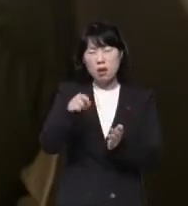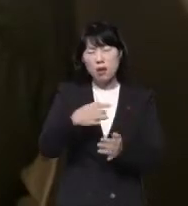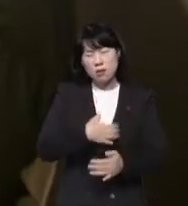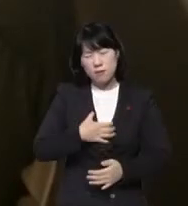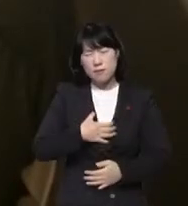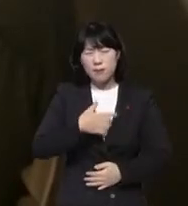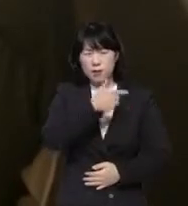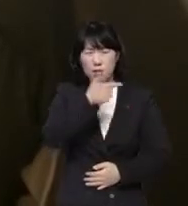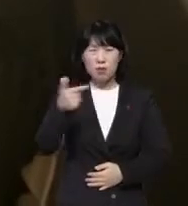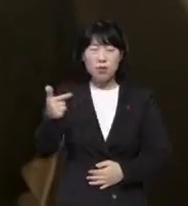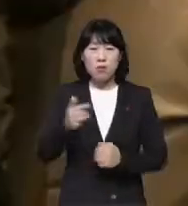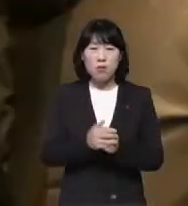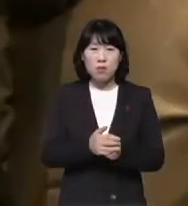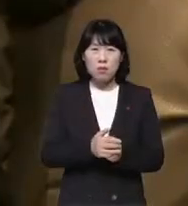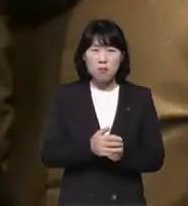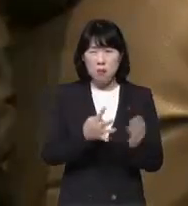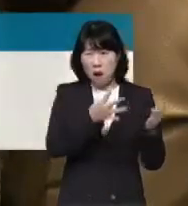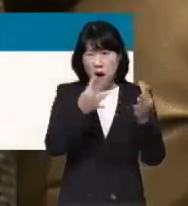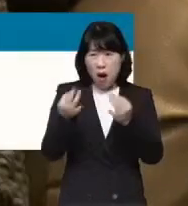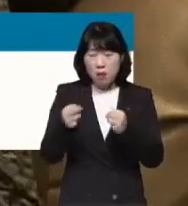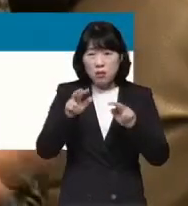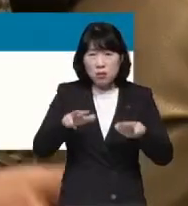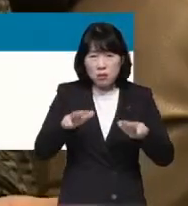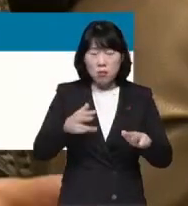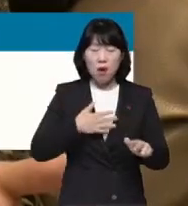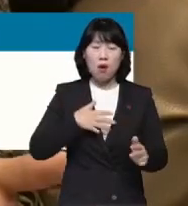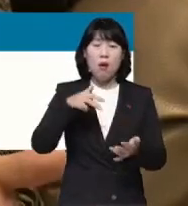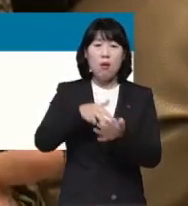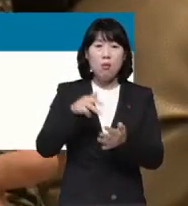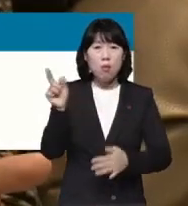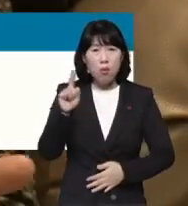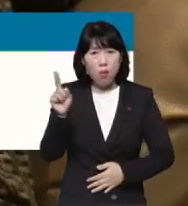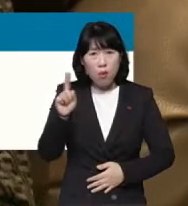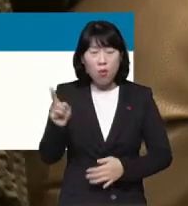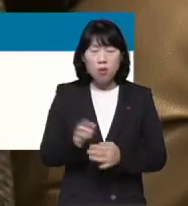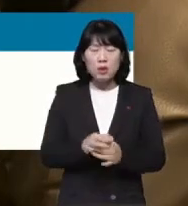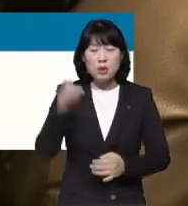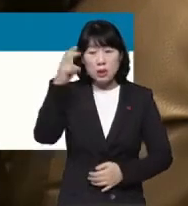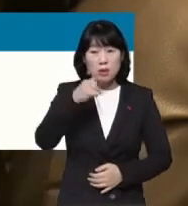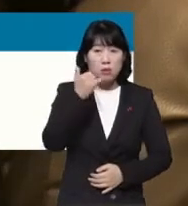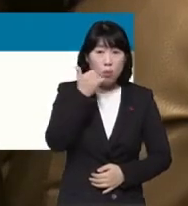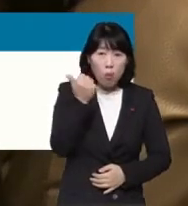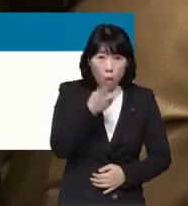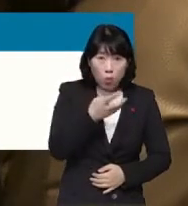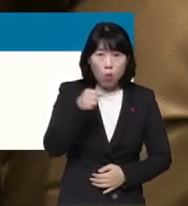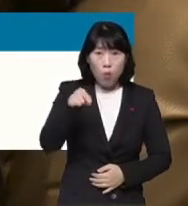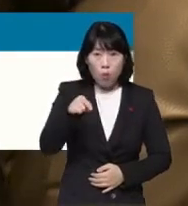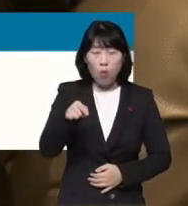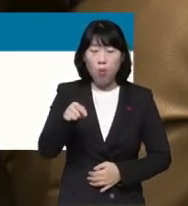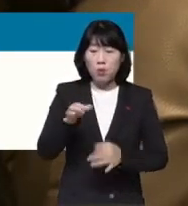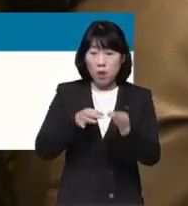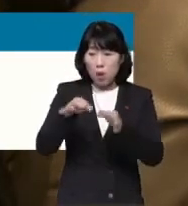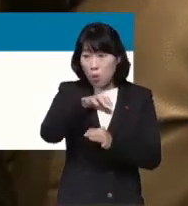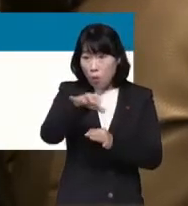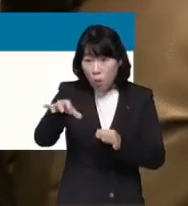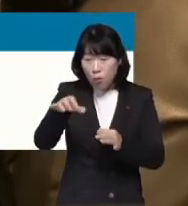마찬가지입니다. 많죠. 지금 이제 저도 이제 그냥 전화번호하고 뭐 거기 매장에